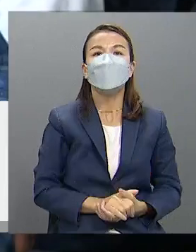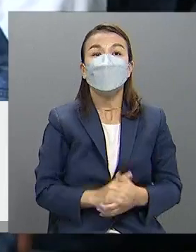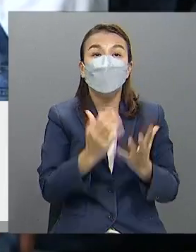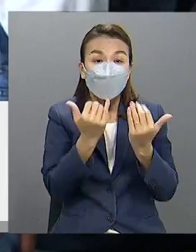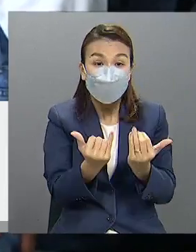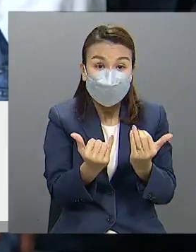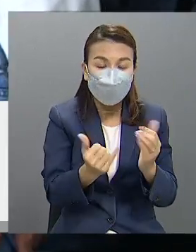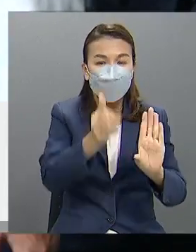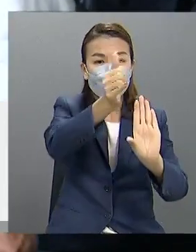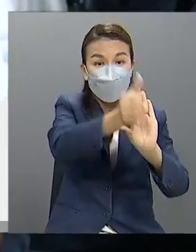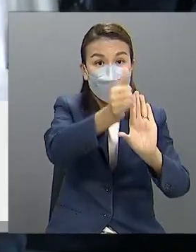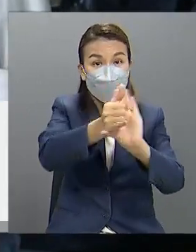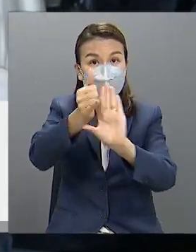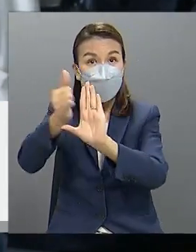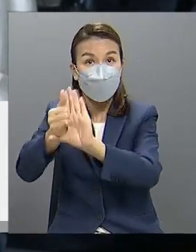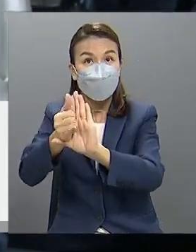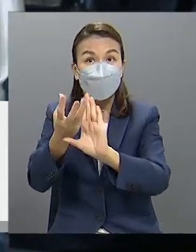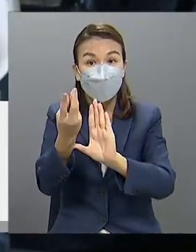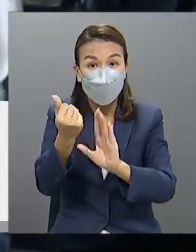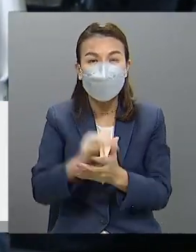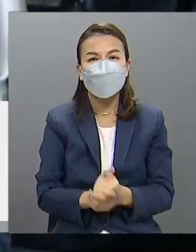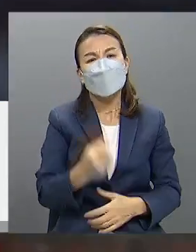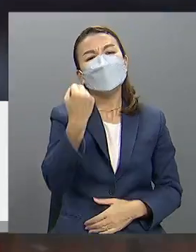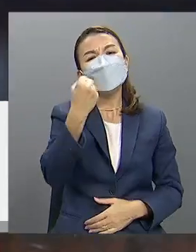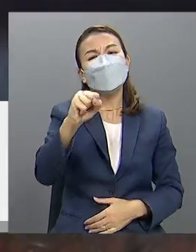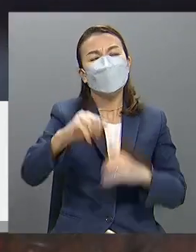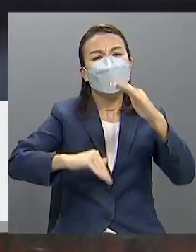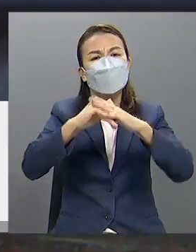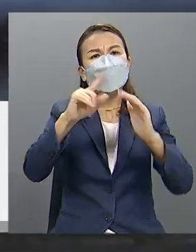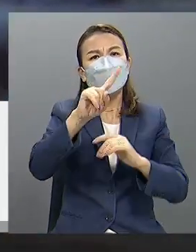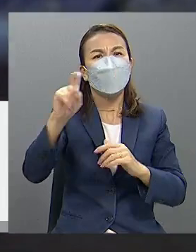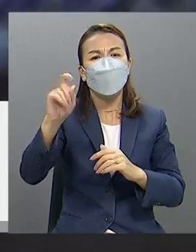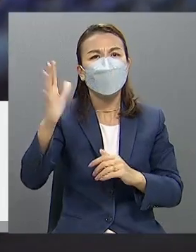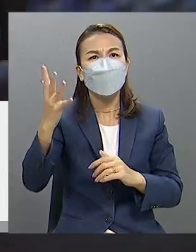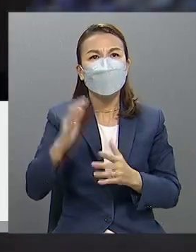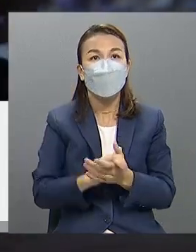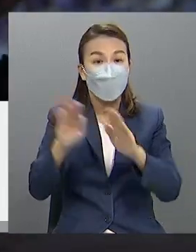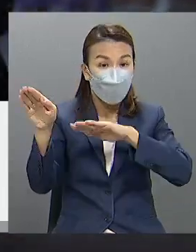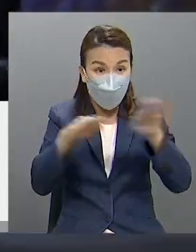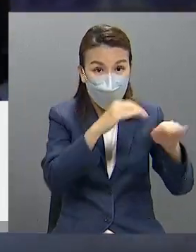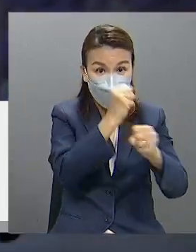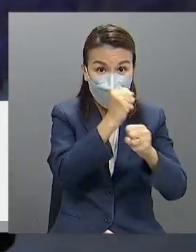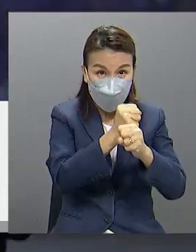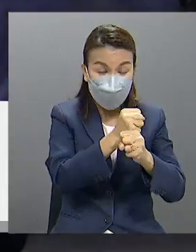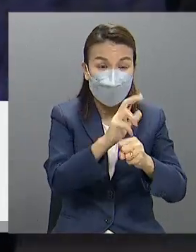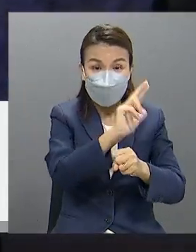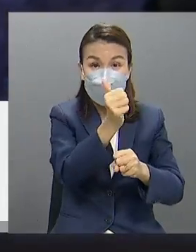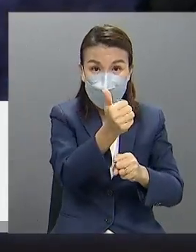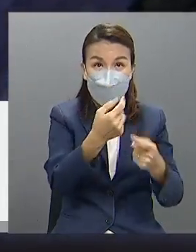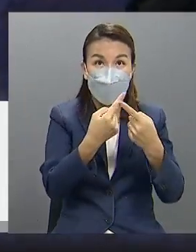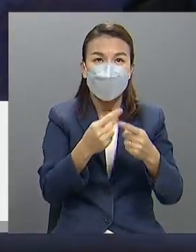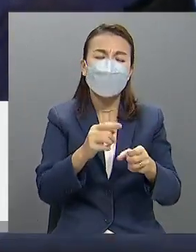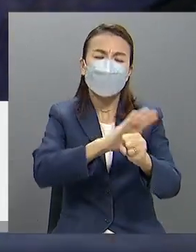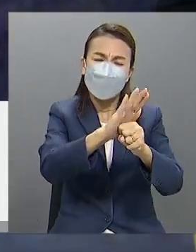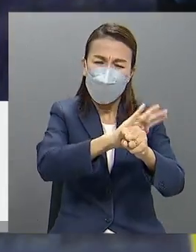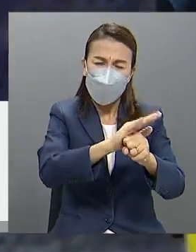ได้รับมามีประมาณหลัก10ชิ้นเท่านั้นที่มีสภาพพร้อมใช้งานแม้จะจำนวนไม่มากนะคะแต่มูลนิธิกระจกเงาหวังว่าประช